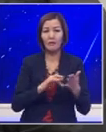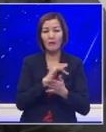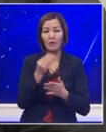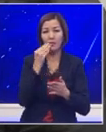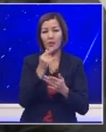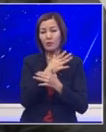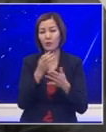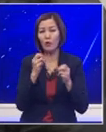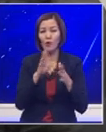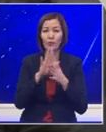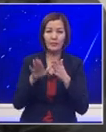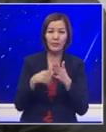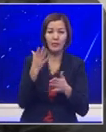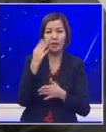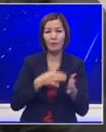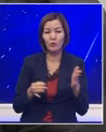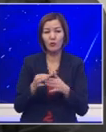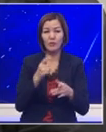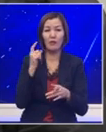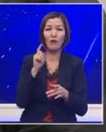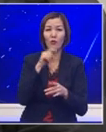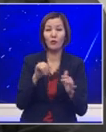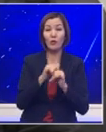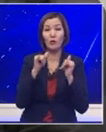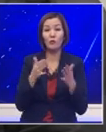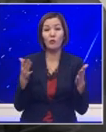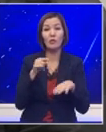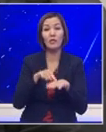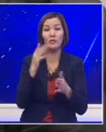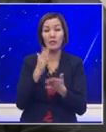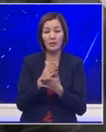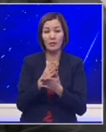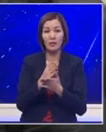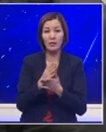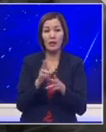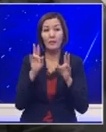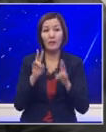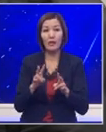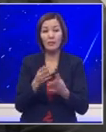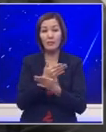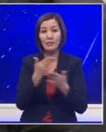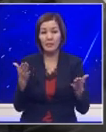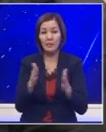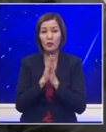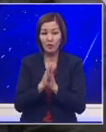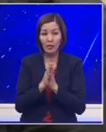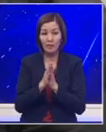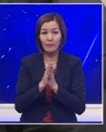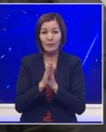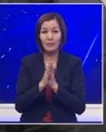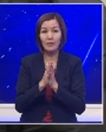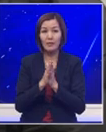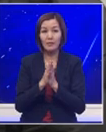қауіпсіздігін, одан кейін жаңағы Алматы облысының жаңағы экономикасы дамуына үлкен әсер ететін тұрақ болады. Бірақ та соны сізден сұрайтынбыз, жаңағы соған